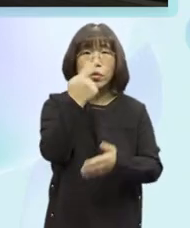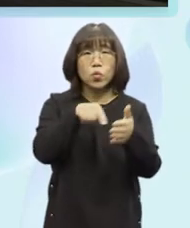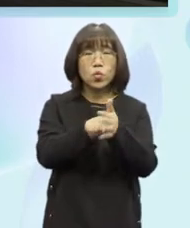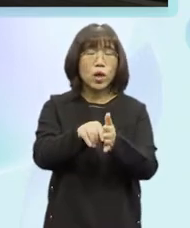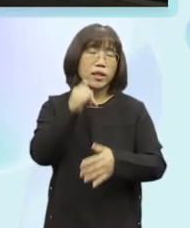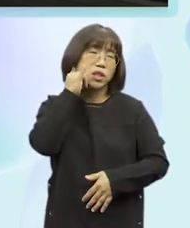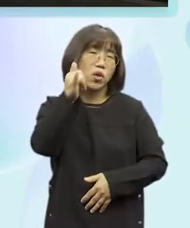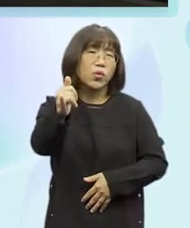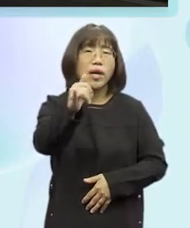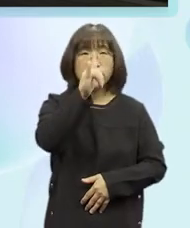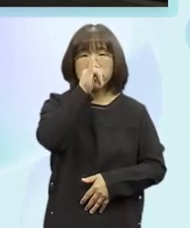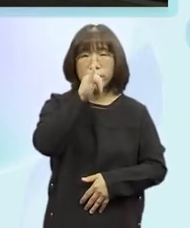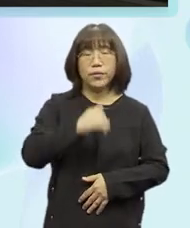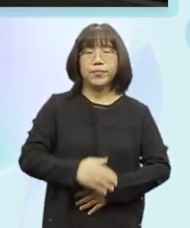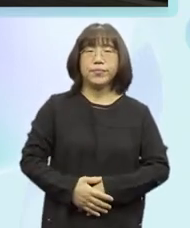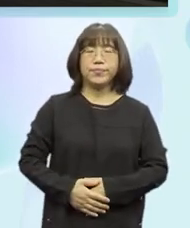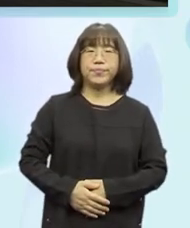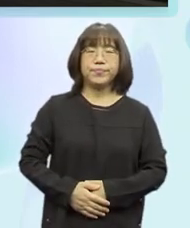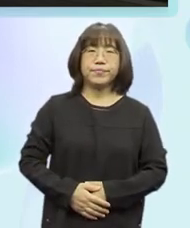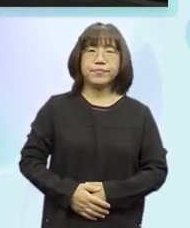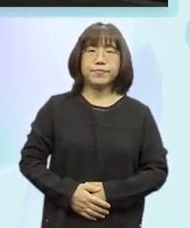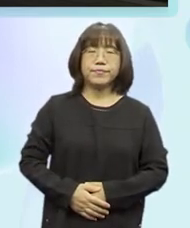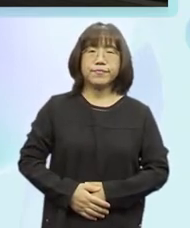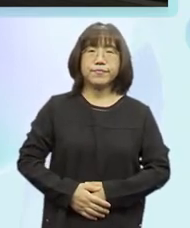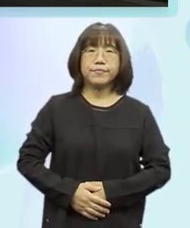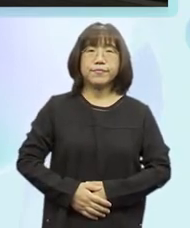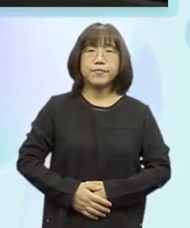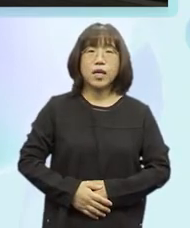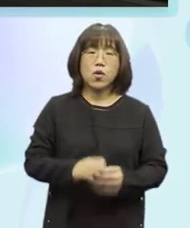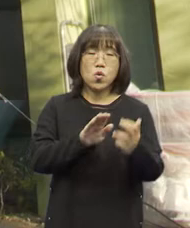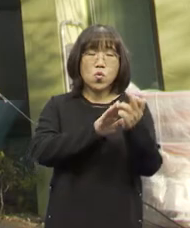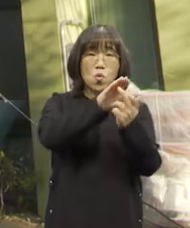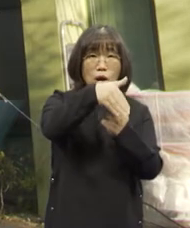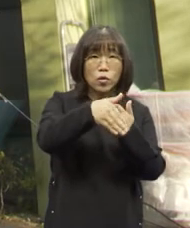위한 돌봄 안심콜을 시행하고 있습니다.